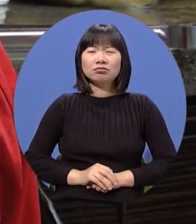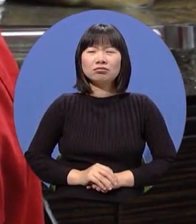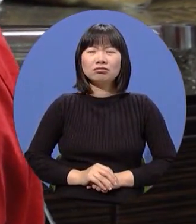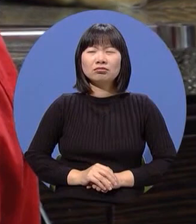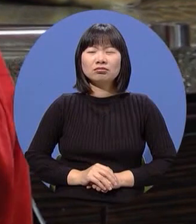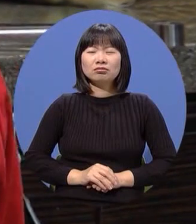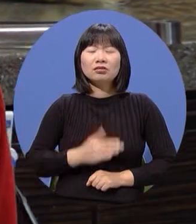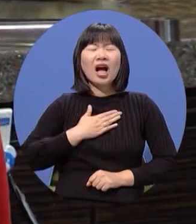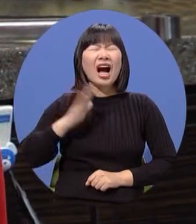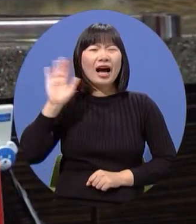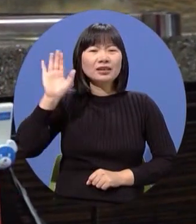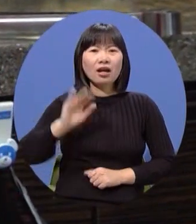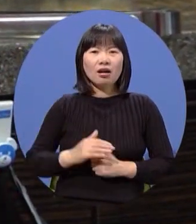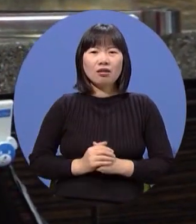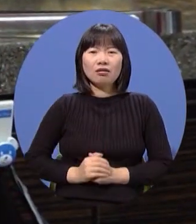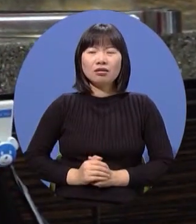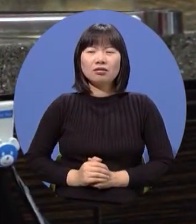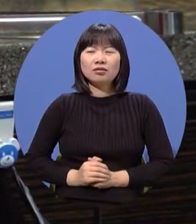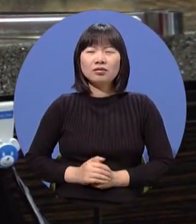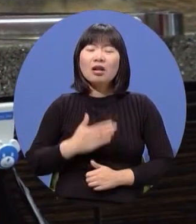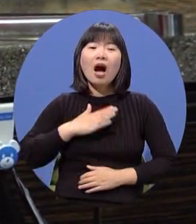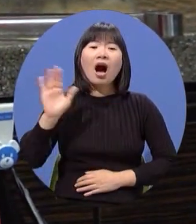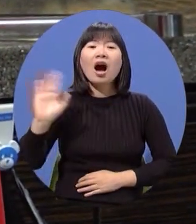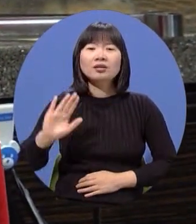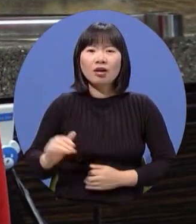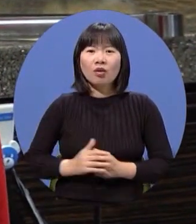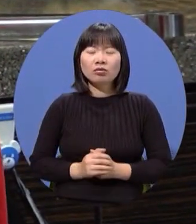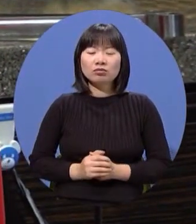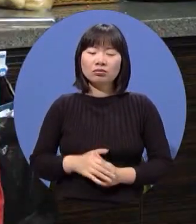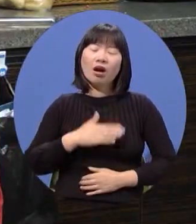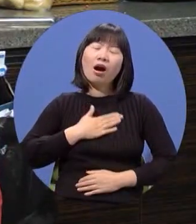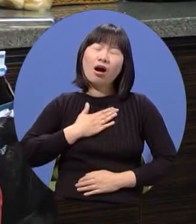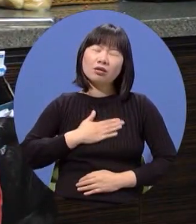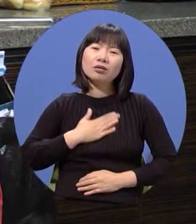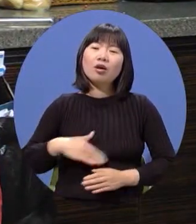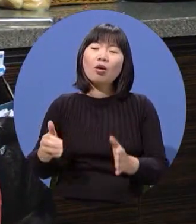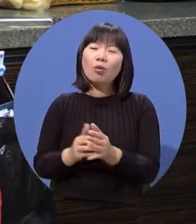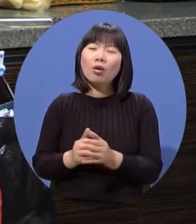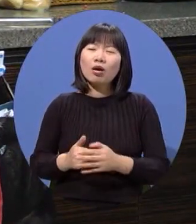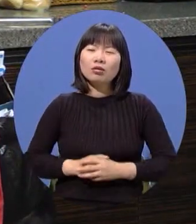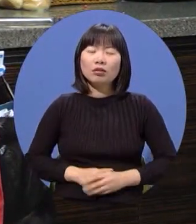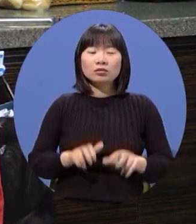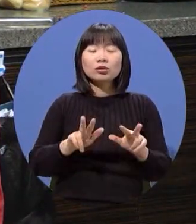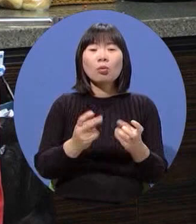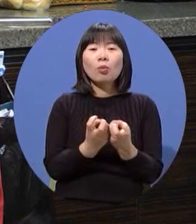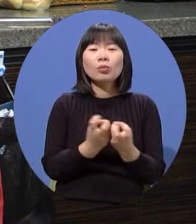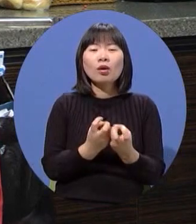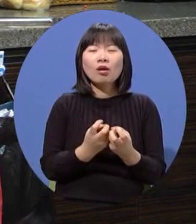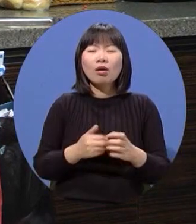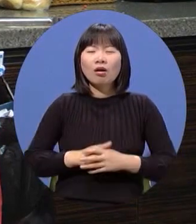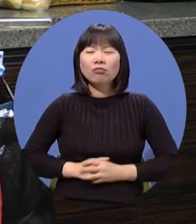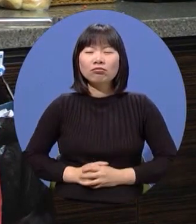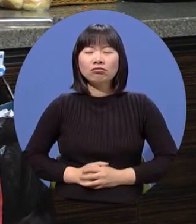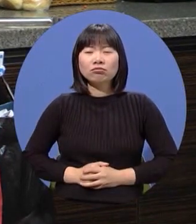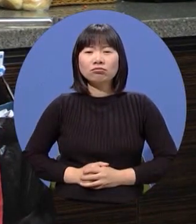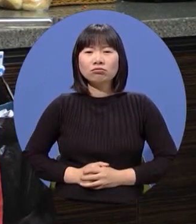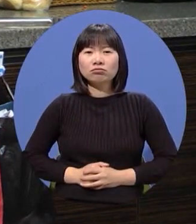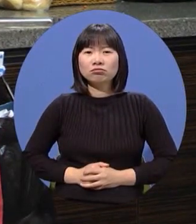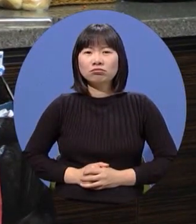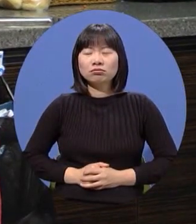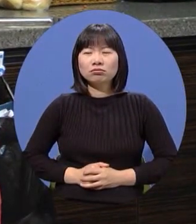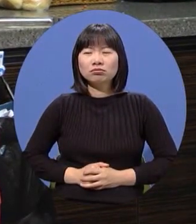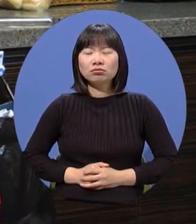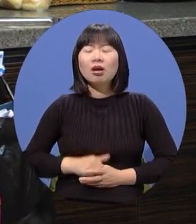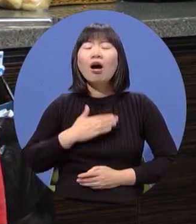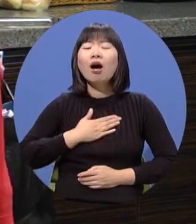내사 안 할 거야. 자, 내사 안 할 거라고. 알겠다고. 그럼 어떻게 지금? 내사라고 할 거야.